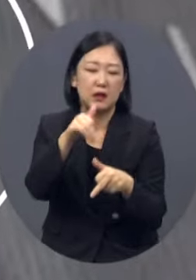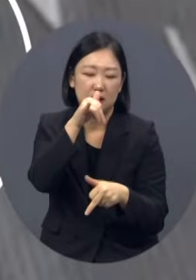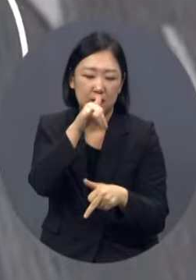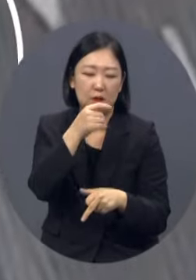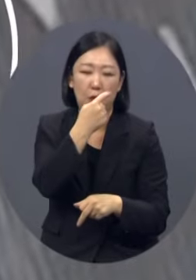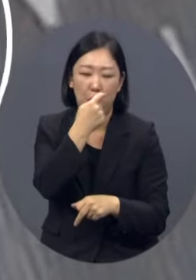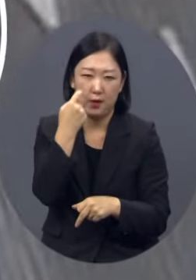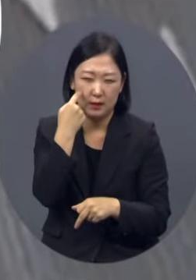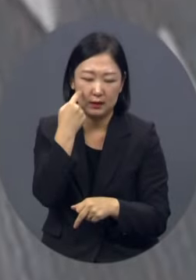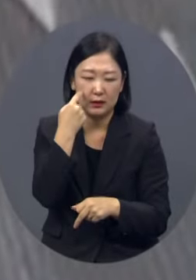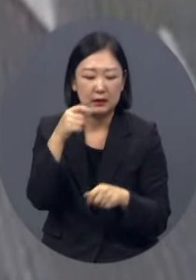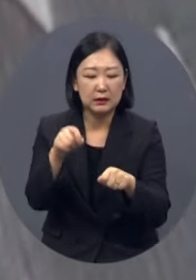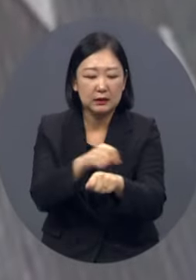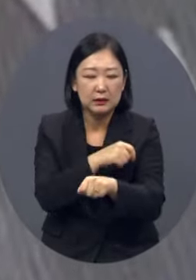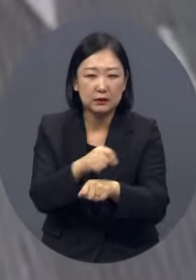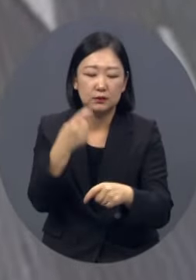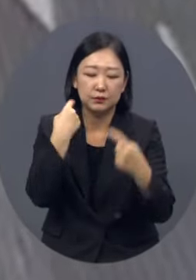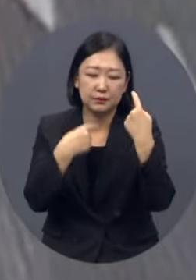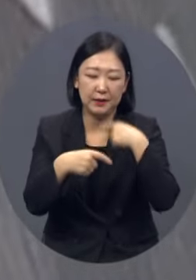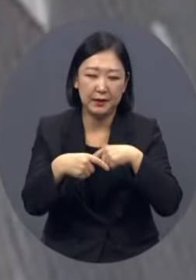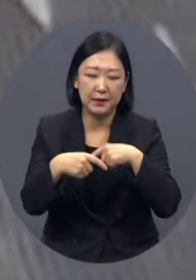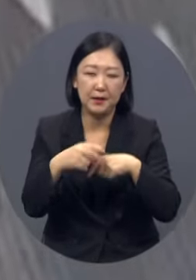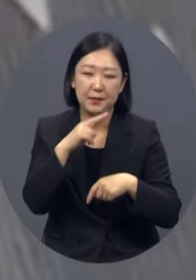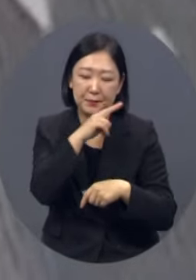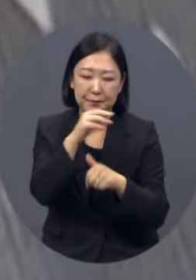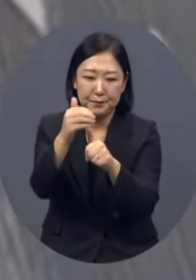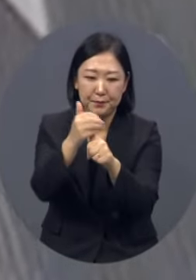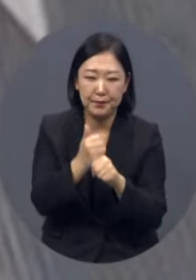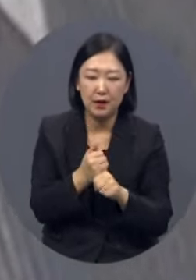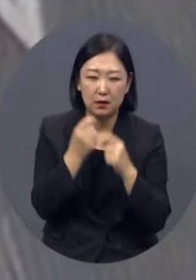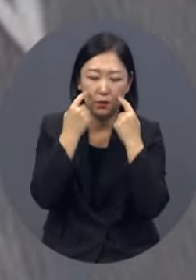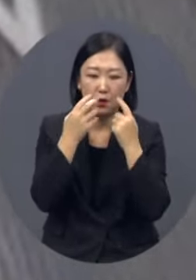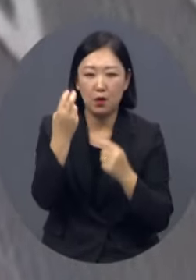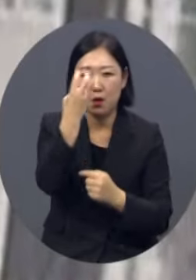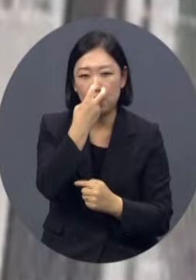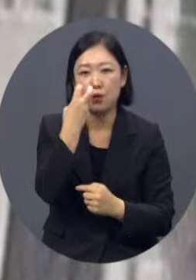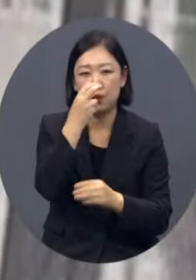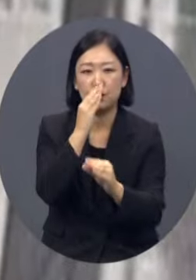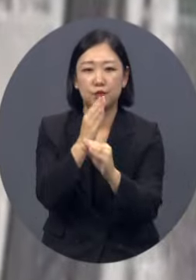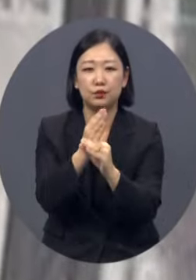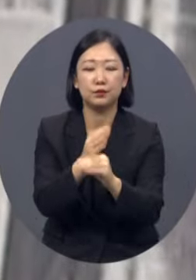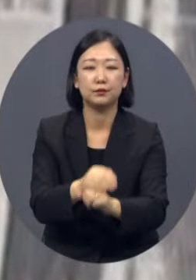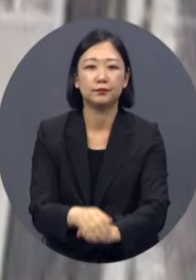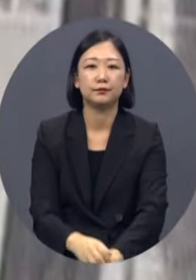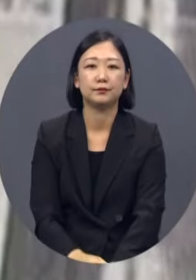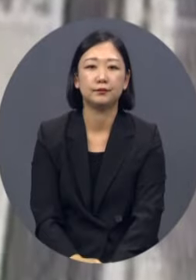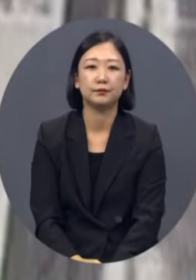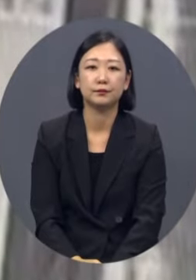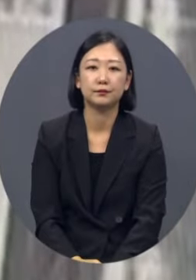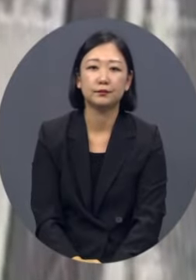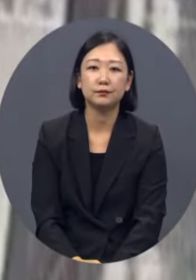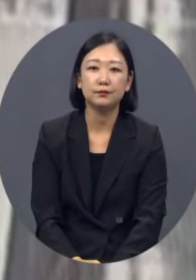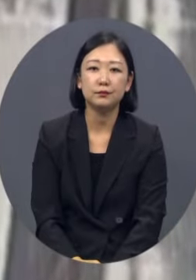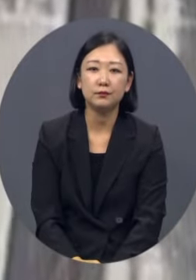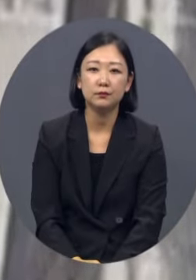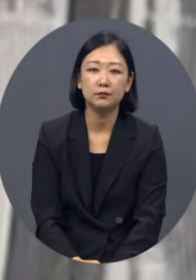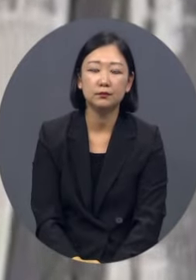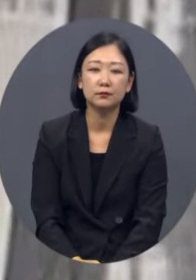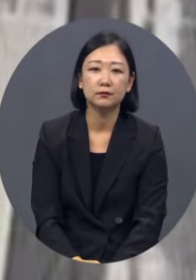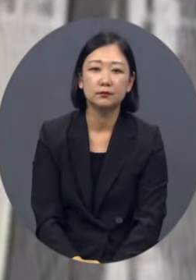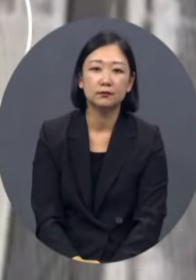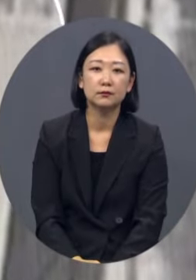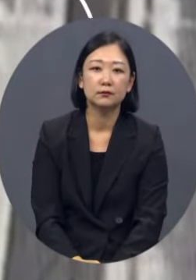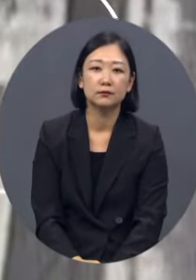파악하고 특수상해 혐의로 입건해 정확한 사건 경의를 조사하고 있습니다 MBC 뉴스 김왕섭